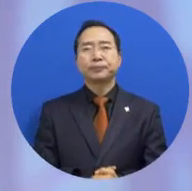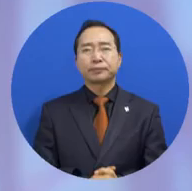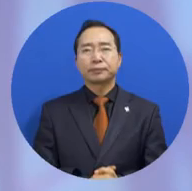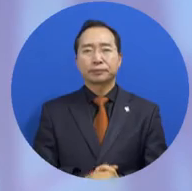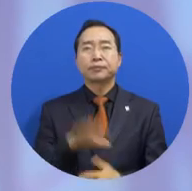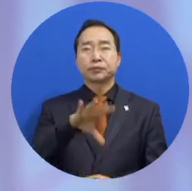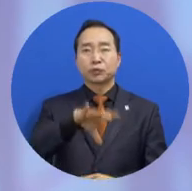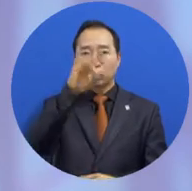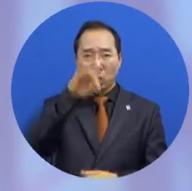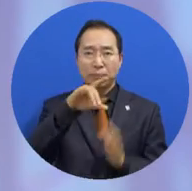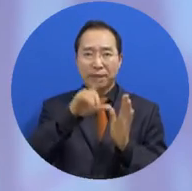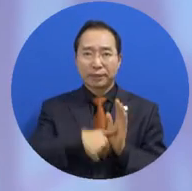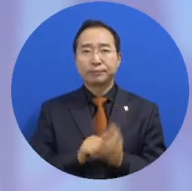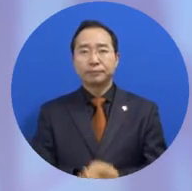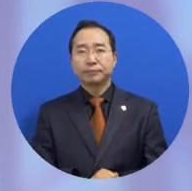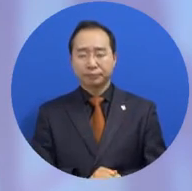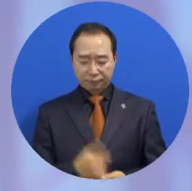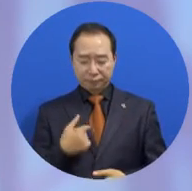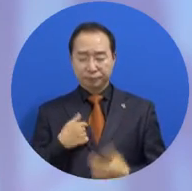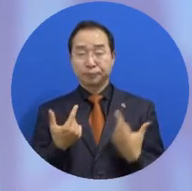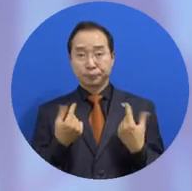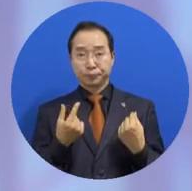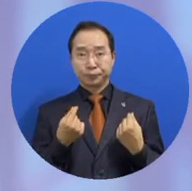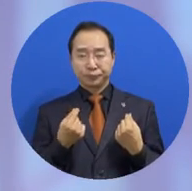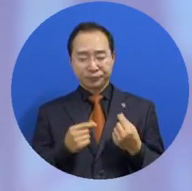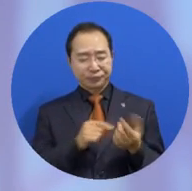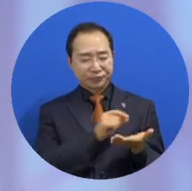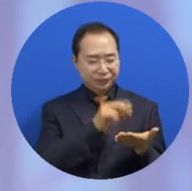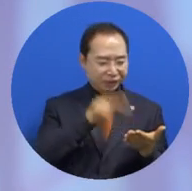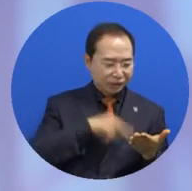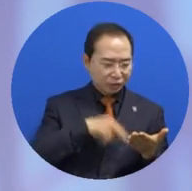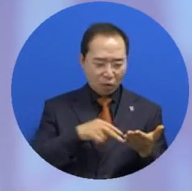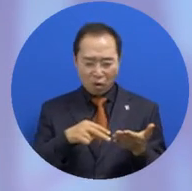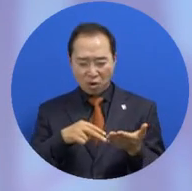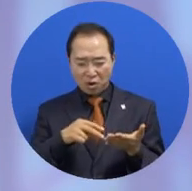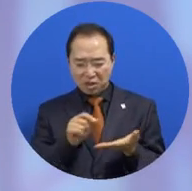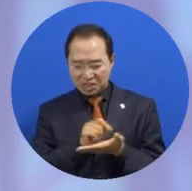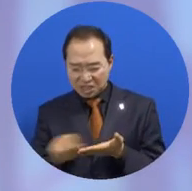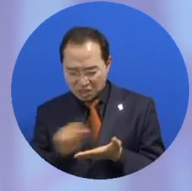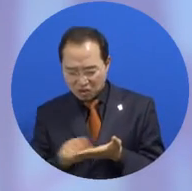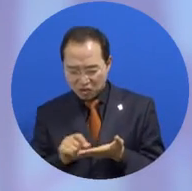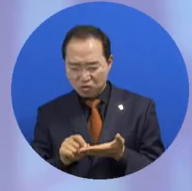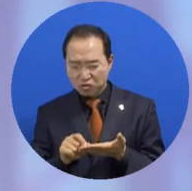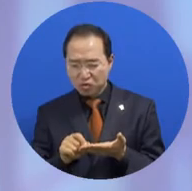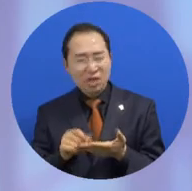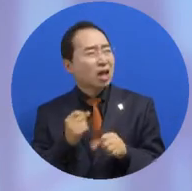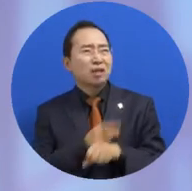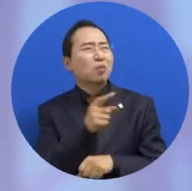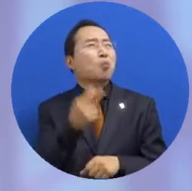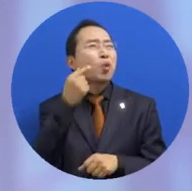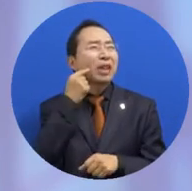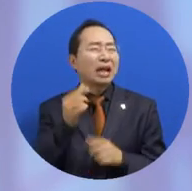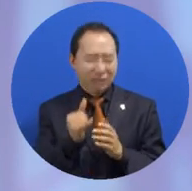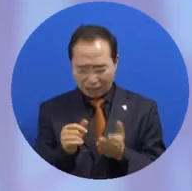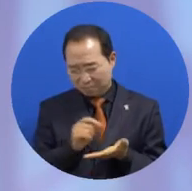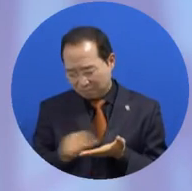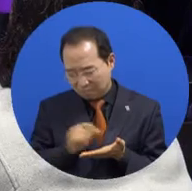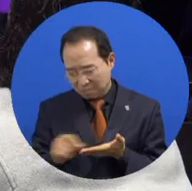경험으로 이제 되짚어 보면 처음에는 이제 저처럼 이제 읽고 쓰는 것밖에 할 수 없는 사람들이 하고